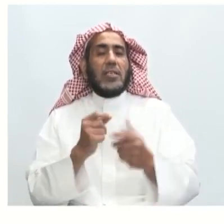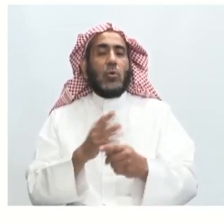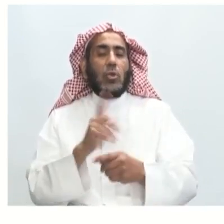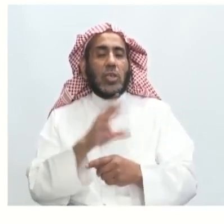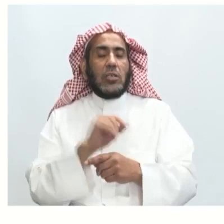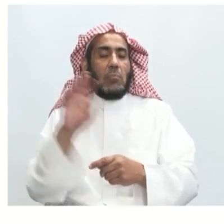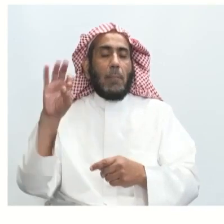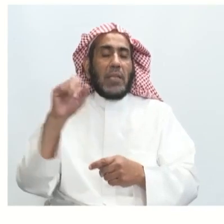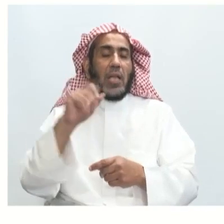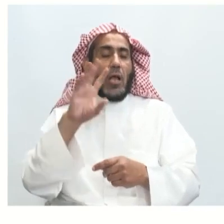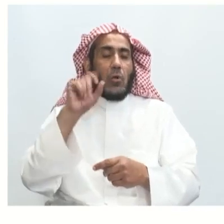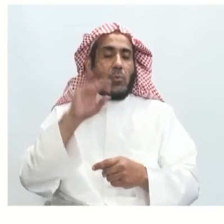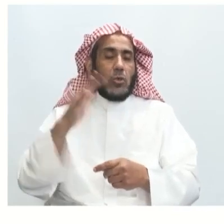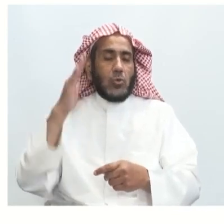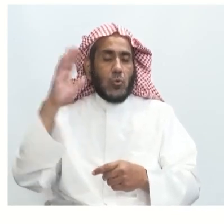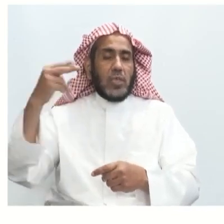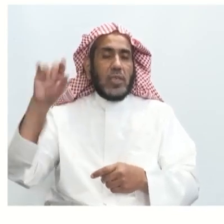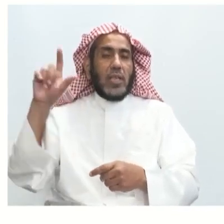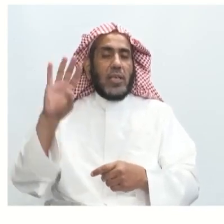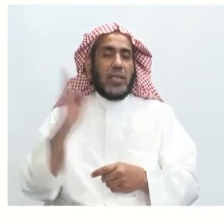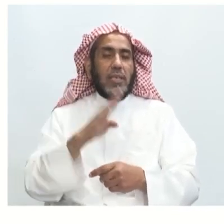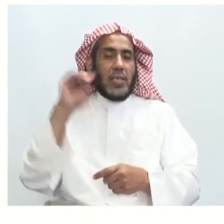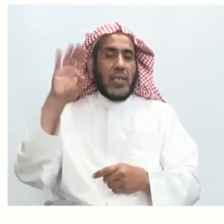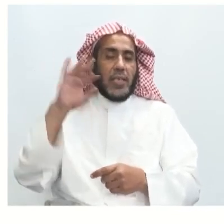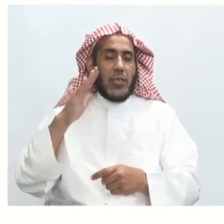الاشاره الاستاذ محمد القبيشي